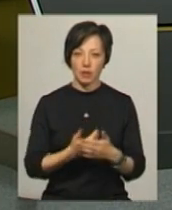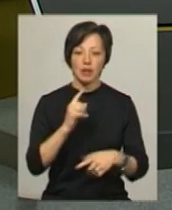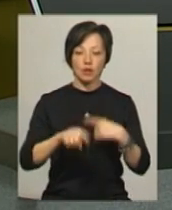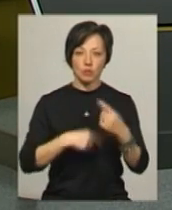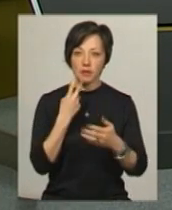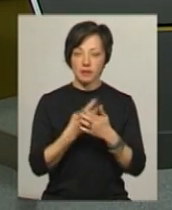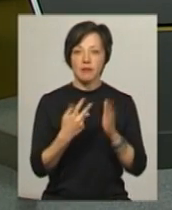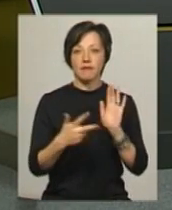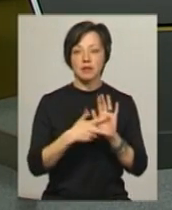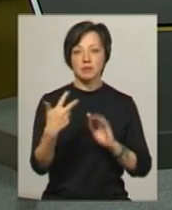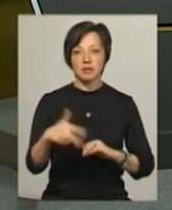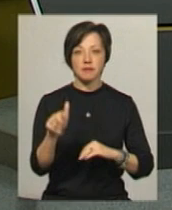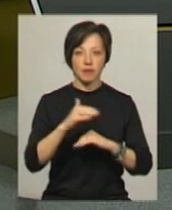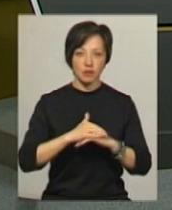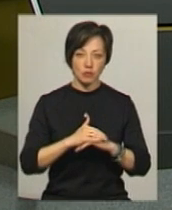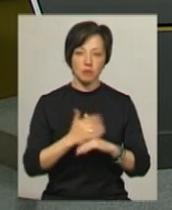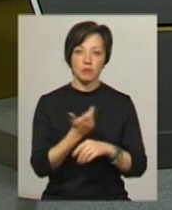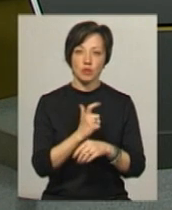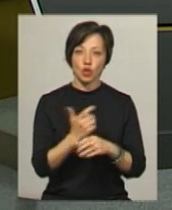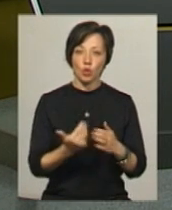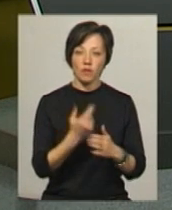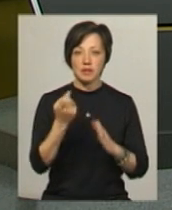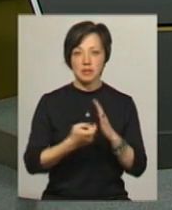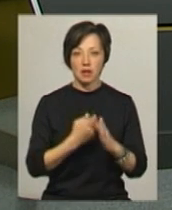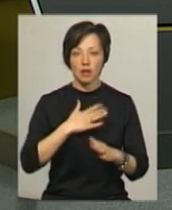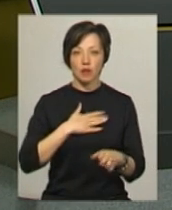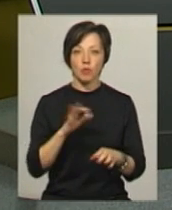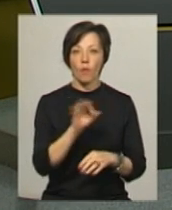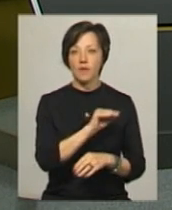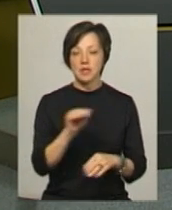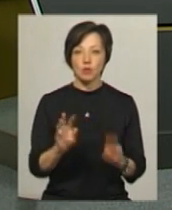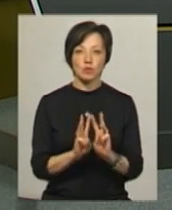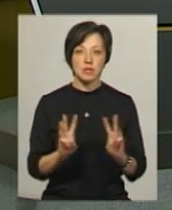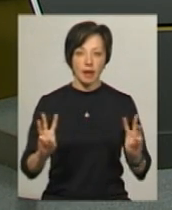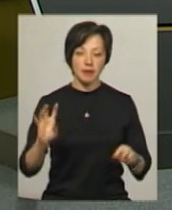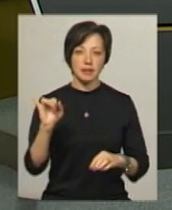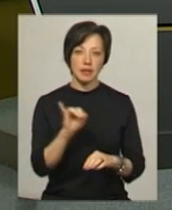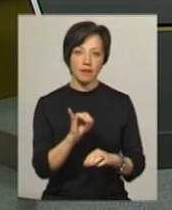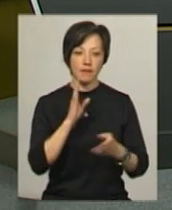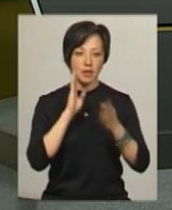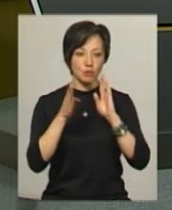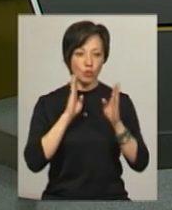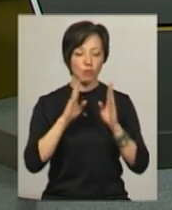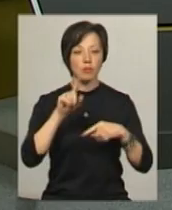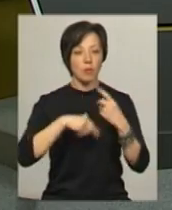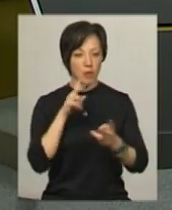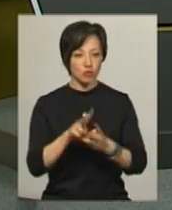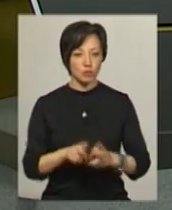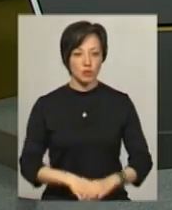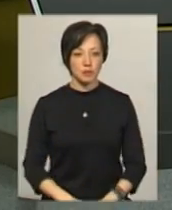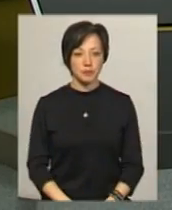Наступний дивіться о 20.30 Більше новин ви можете знайти на нашому офіційному сайті та на сторінці у Фейсбук Побачимось!